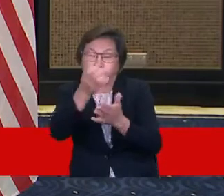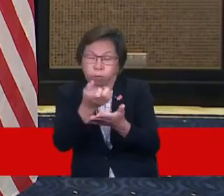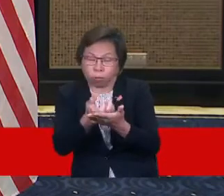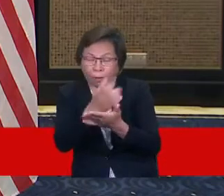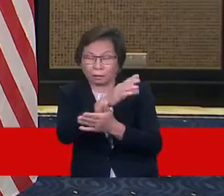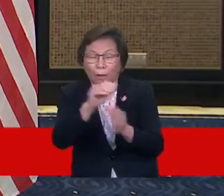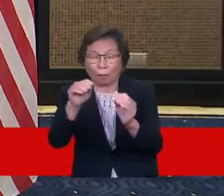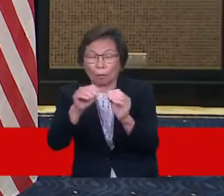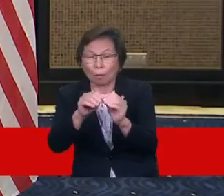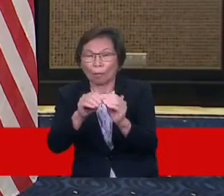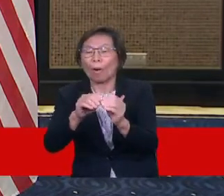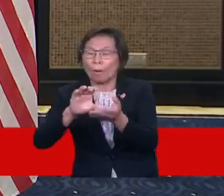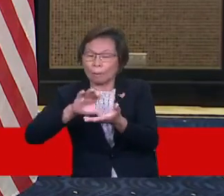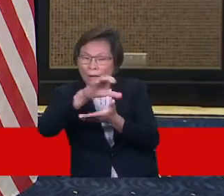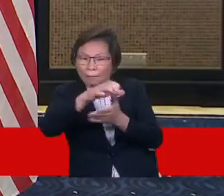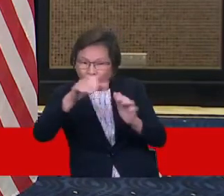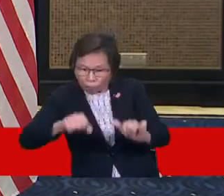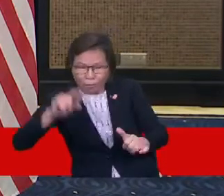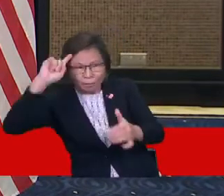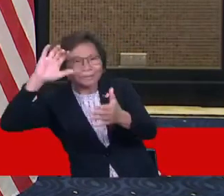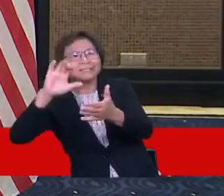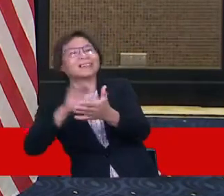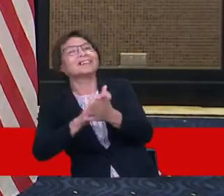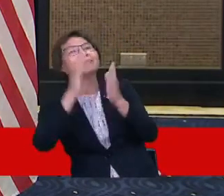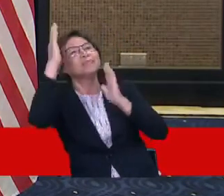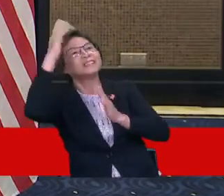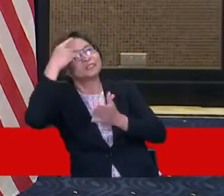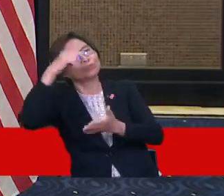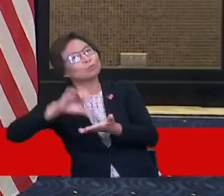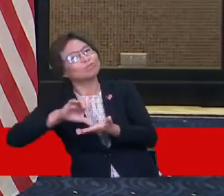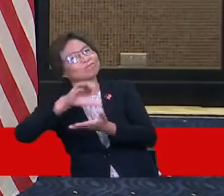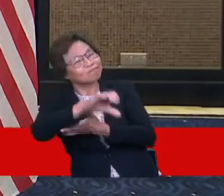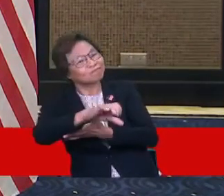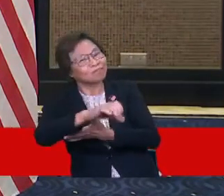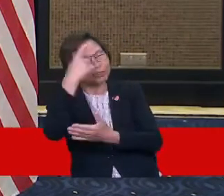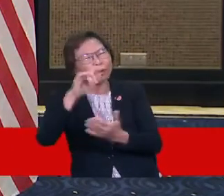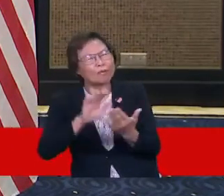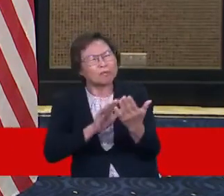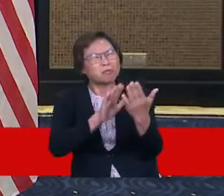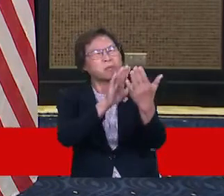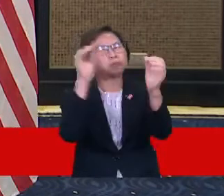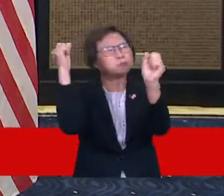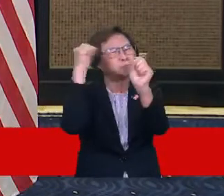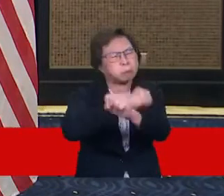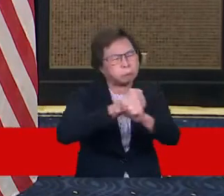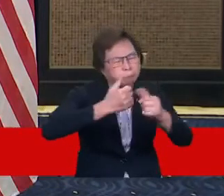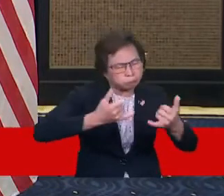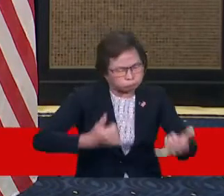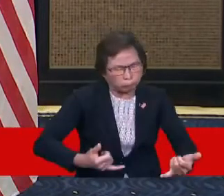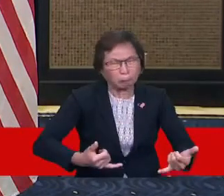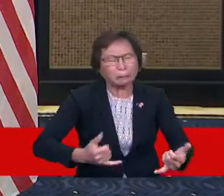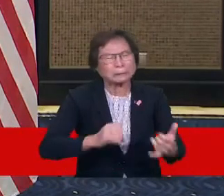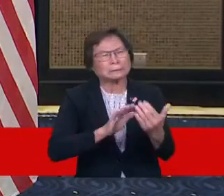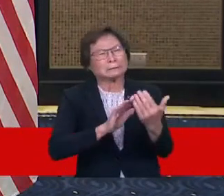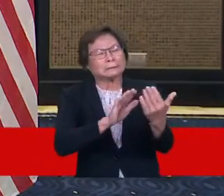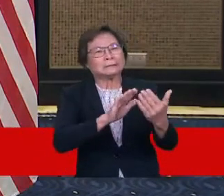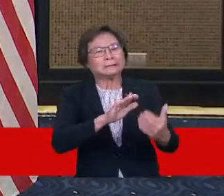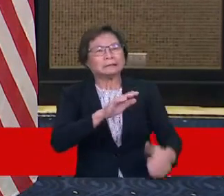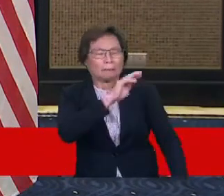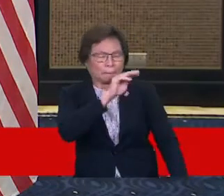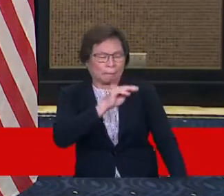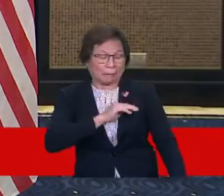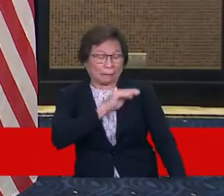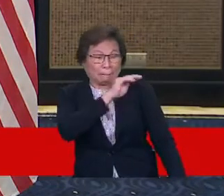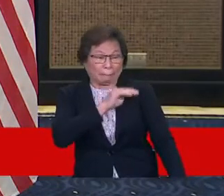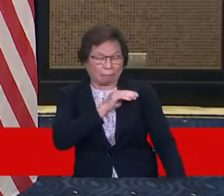meningkatkan keyakinan Prabowo hai bagi mendepan ini cabaran Hai kabinet ini